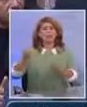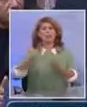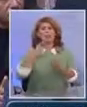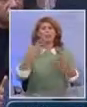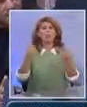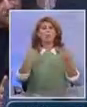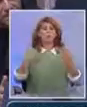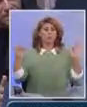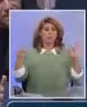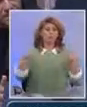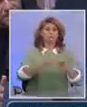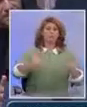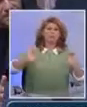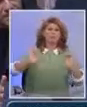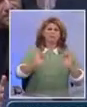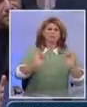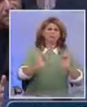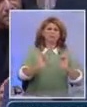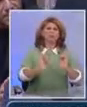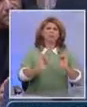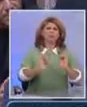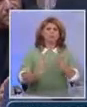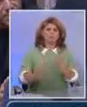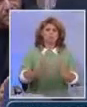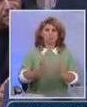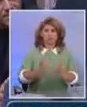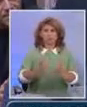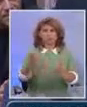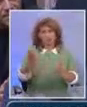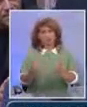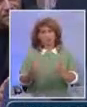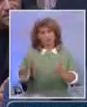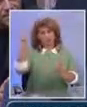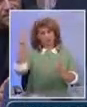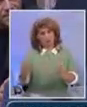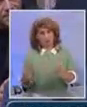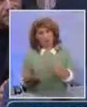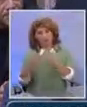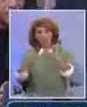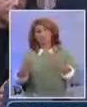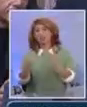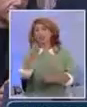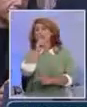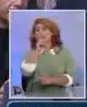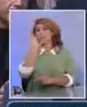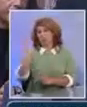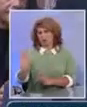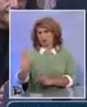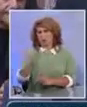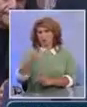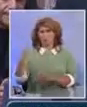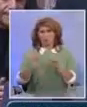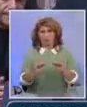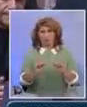Σμύρνης. Γι' αυτό λοιπόν καλύτερα να μην ομιλεί και η Νέα Δημοκρατία για την παιδεία, η οποία